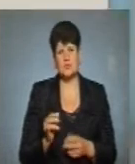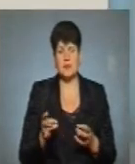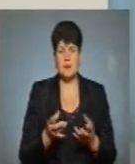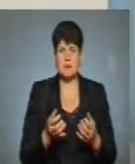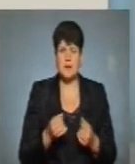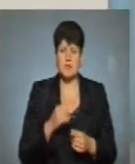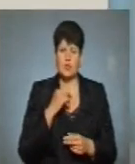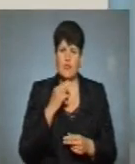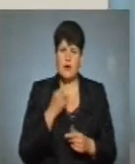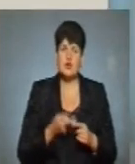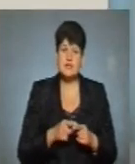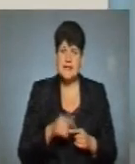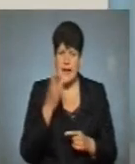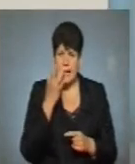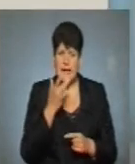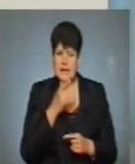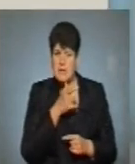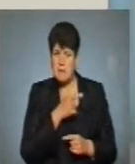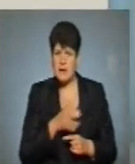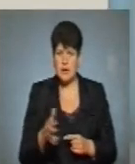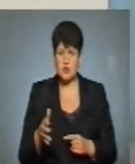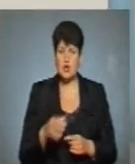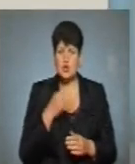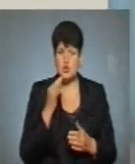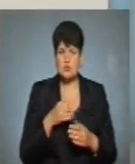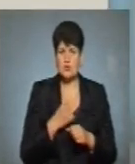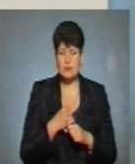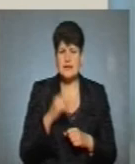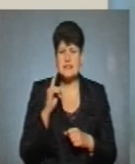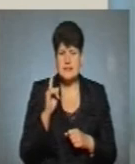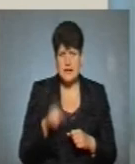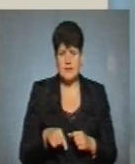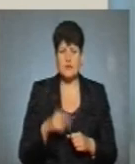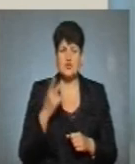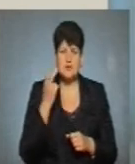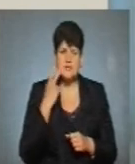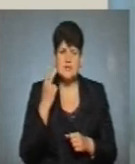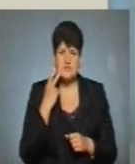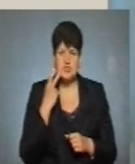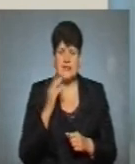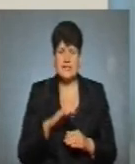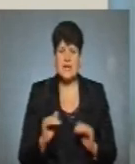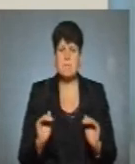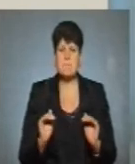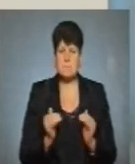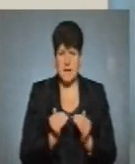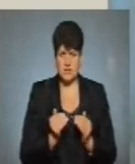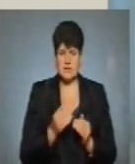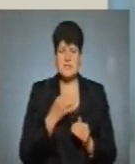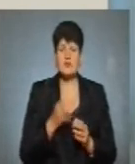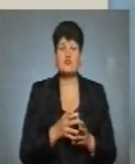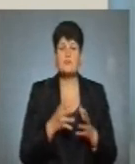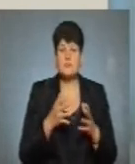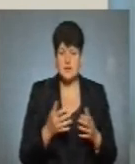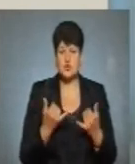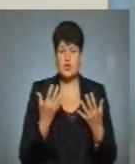що це літній період. І з досвіду роботи ми знаємо, це, як правило, завжди дітей менше. Скажу більше, що ми на